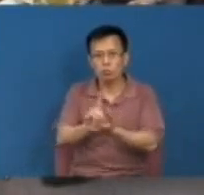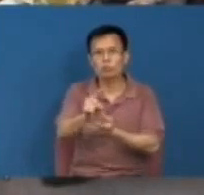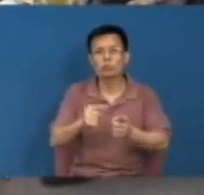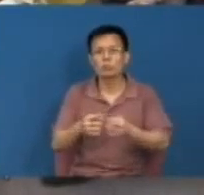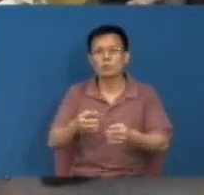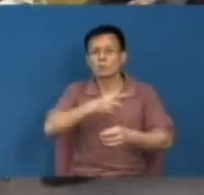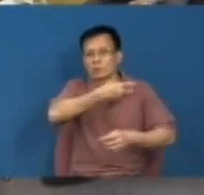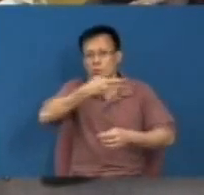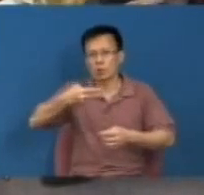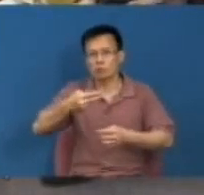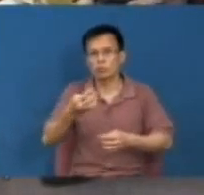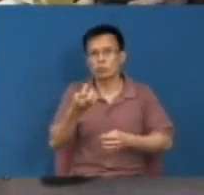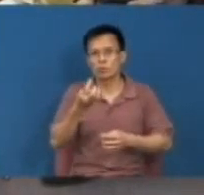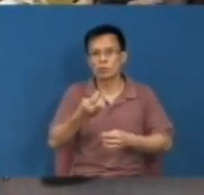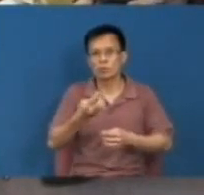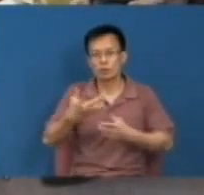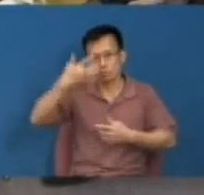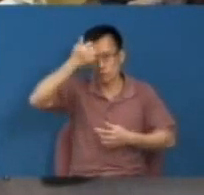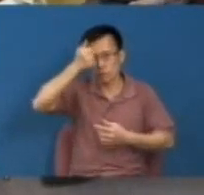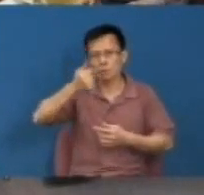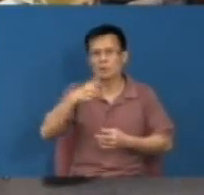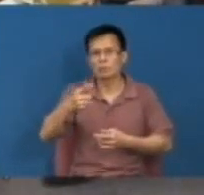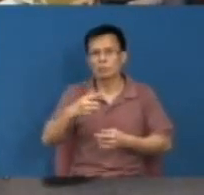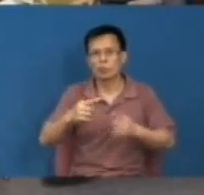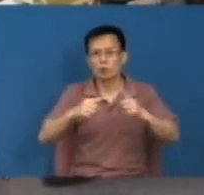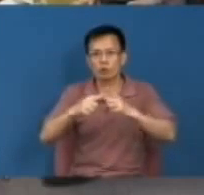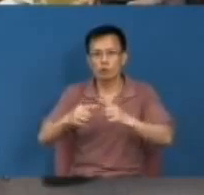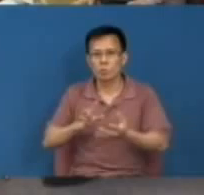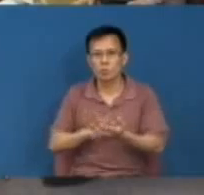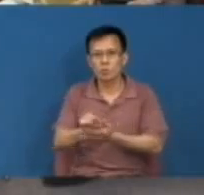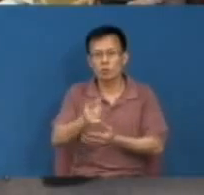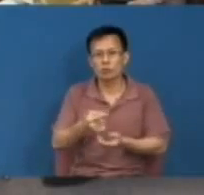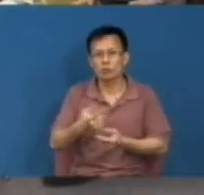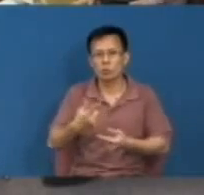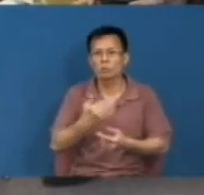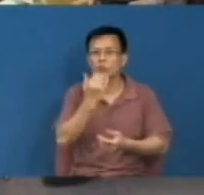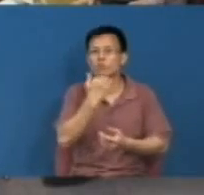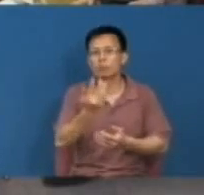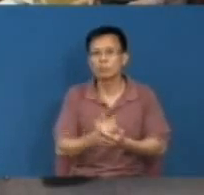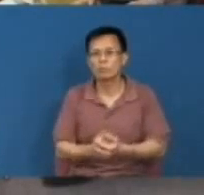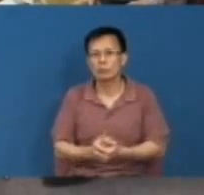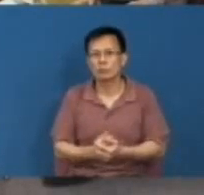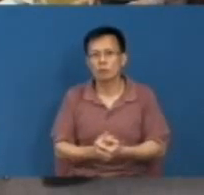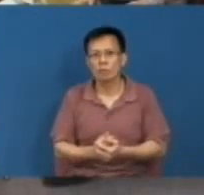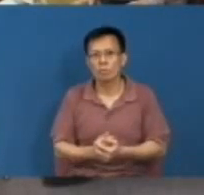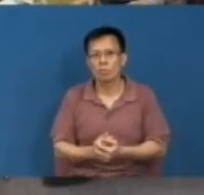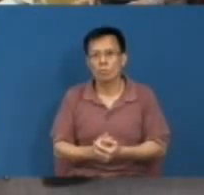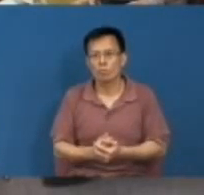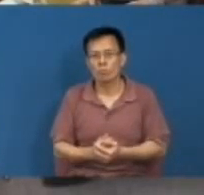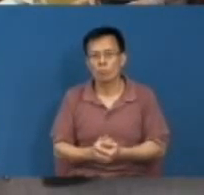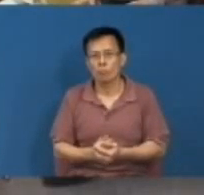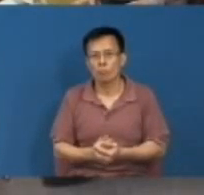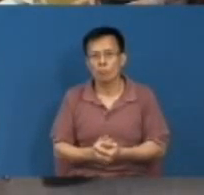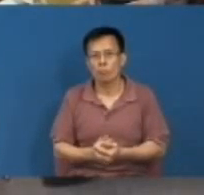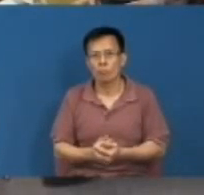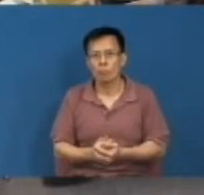首。有冇去到呢個民政專員度投訴過呢件事咧？ 即係接到封信差啲癲咗啦，差啲啊！哇！突然間點解得